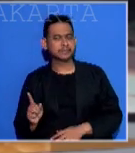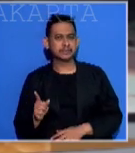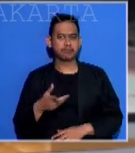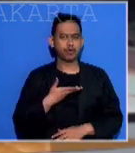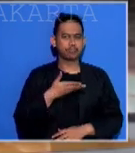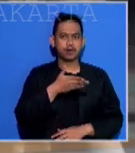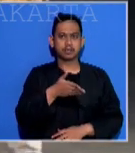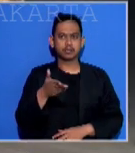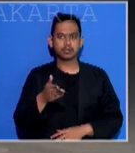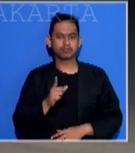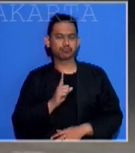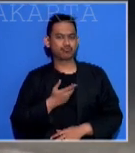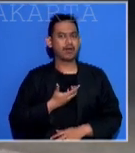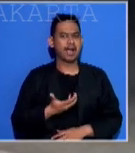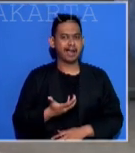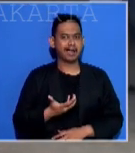semena-mena.